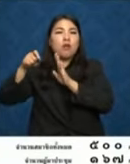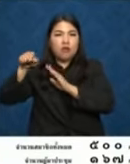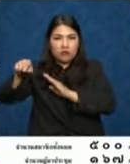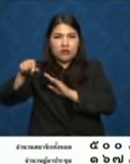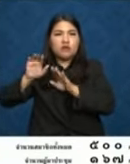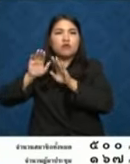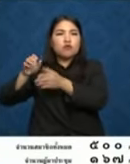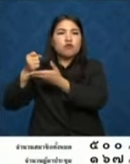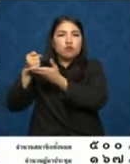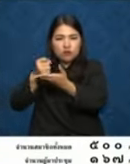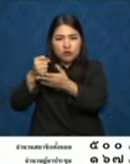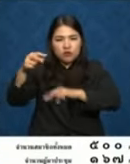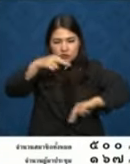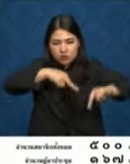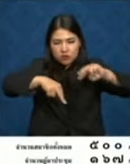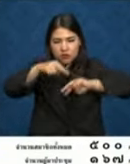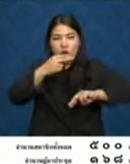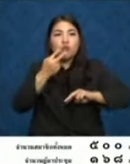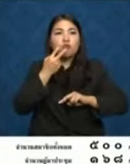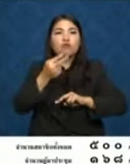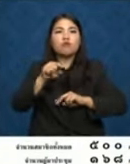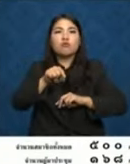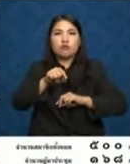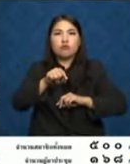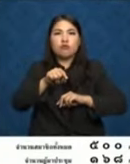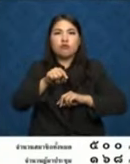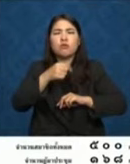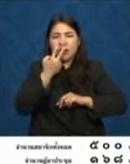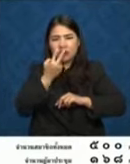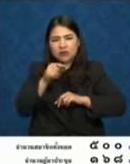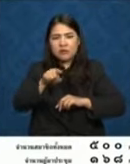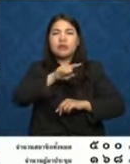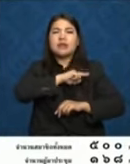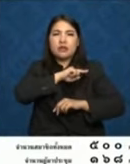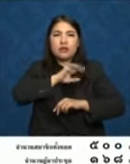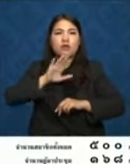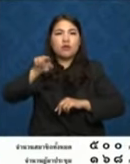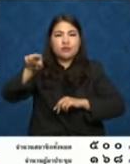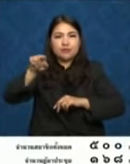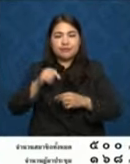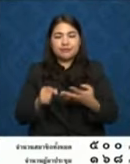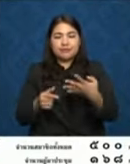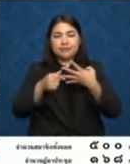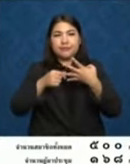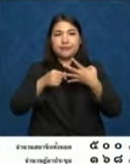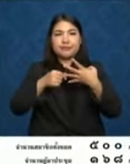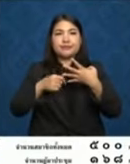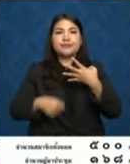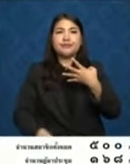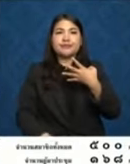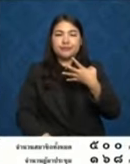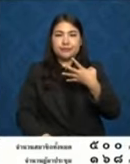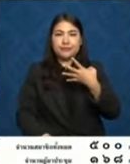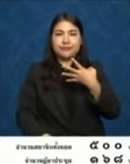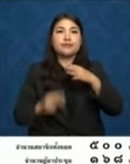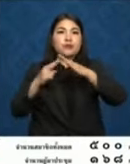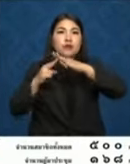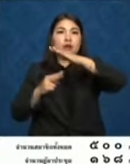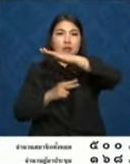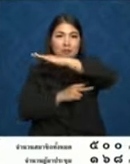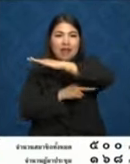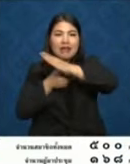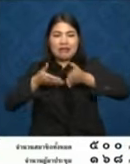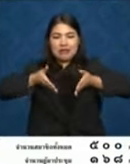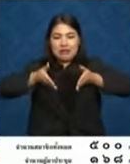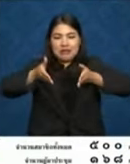ครับลงพื้นที่ไปดูแล้วก็พิจารณานะครับตามกรอบอำนาจหน้าที่ของท่านด้วยนะครับข้อที่3นะครับสะพานข้ามทางด่วน